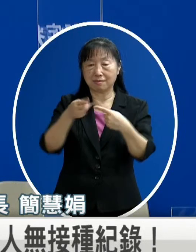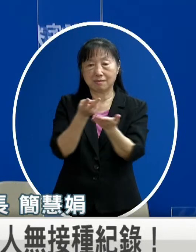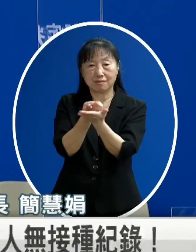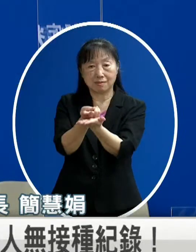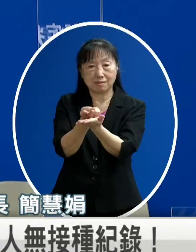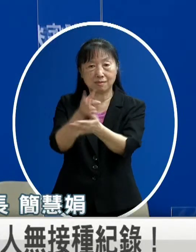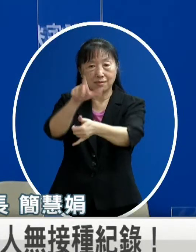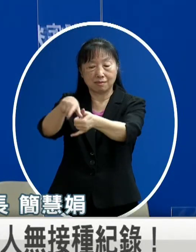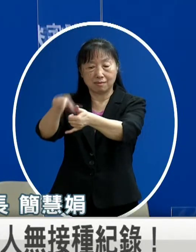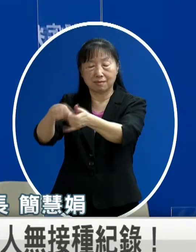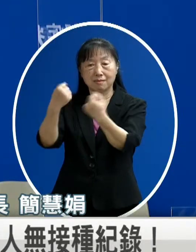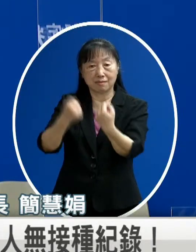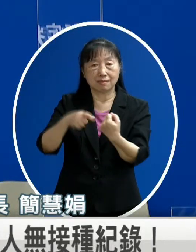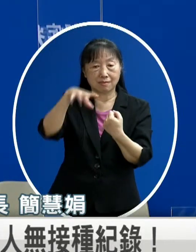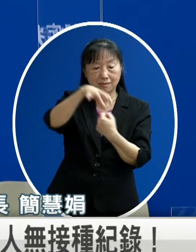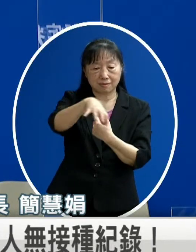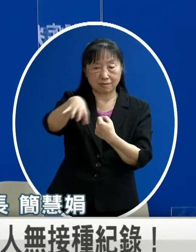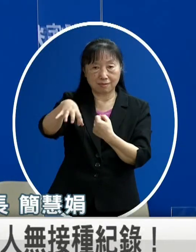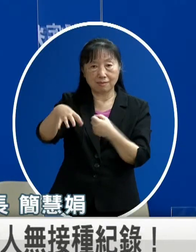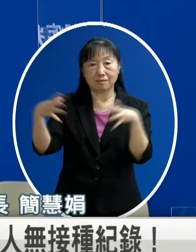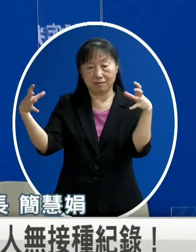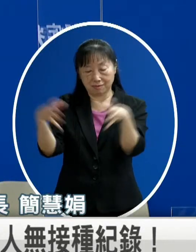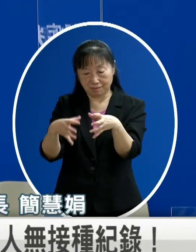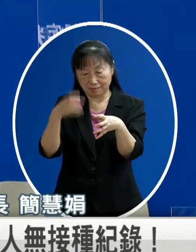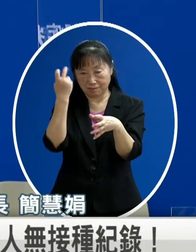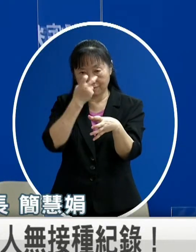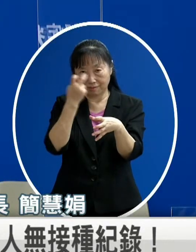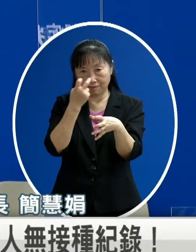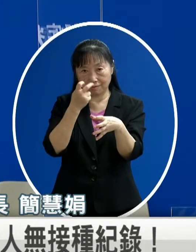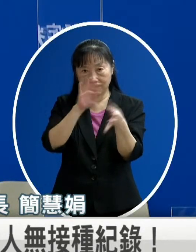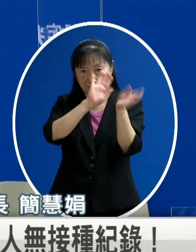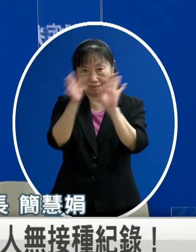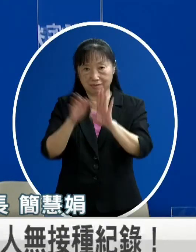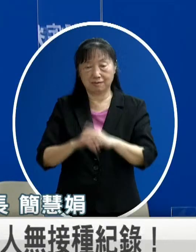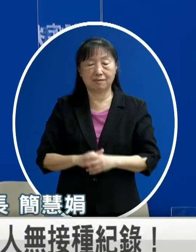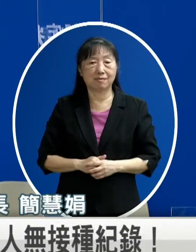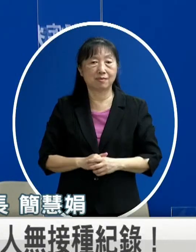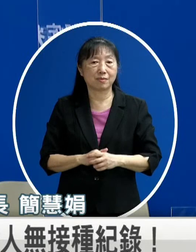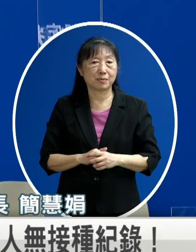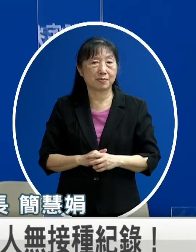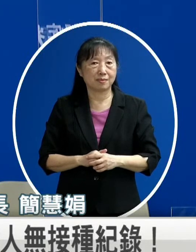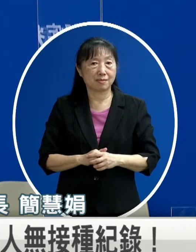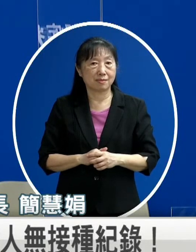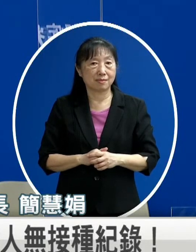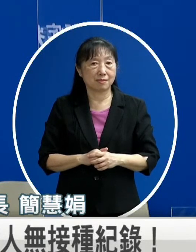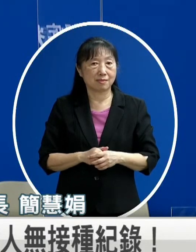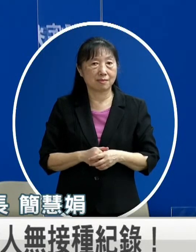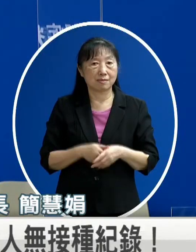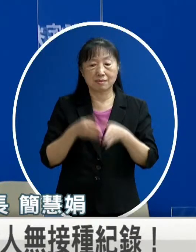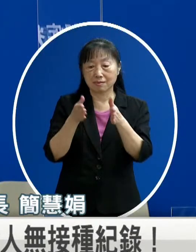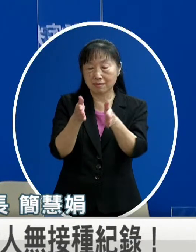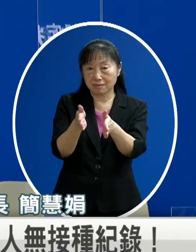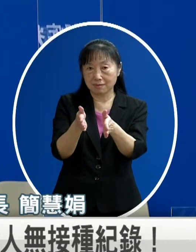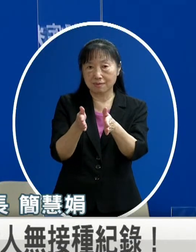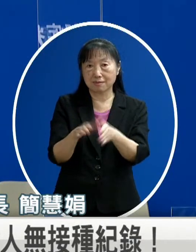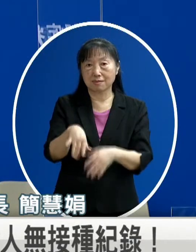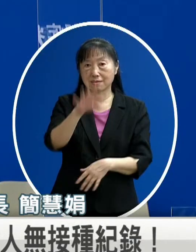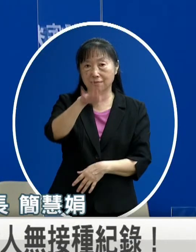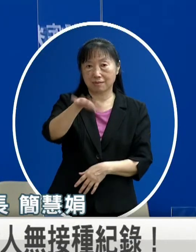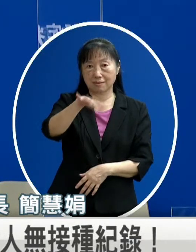在机构里面哈集中照护安置的部分，那整体上面哈